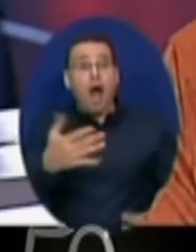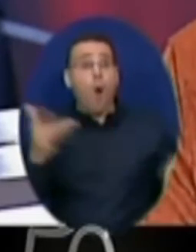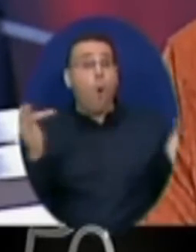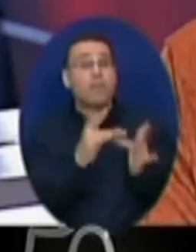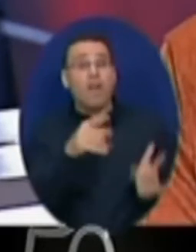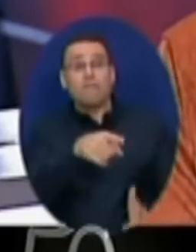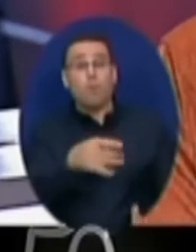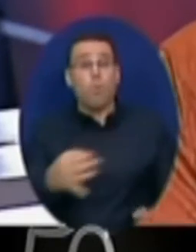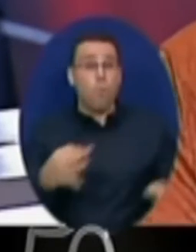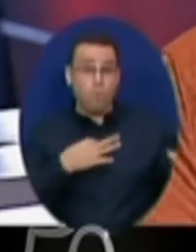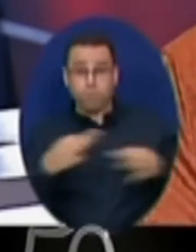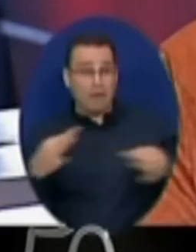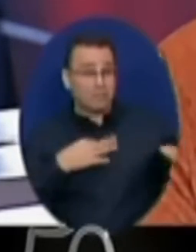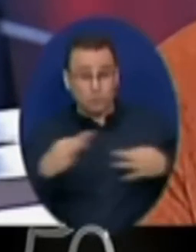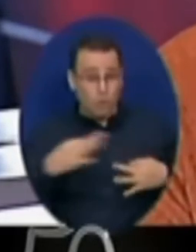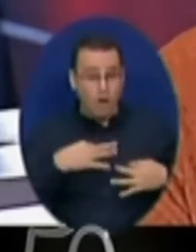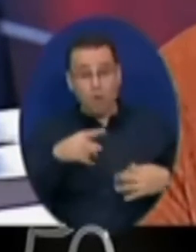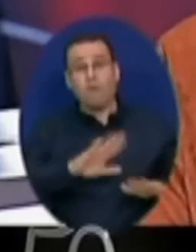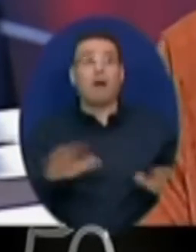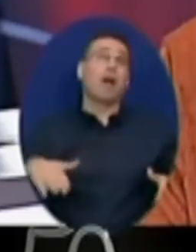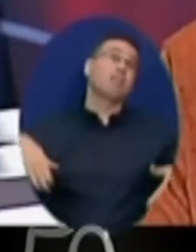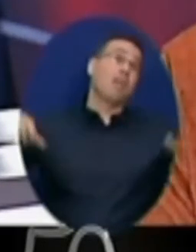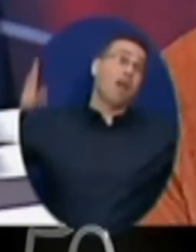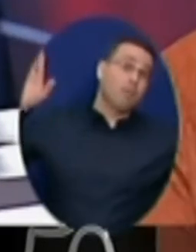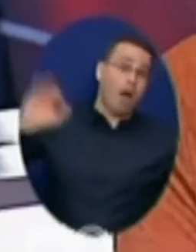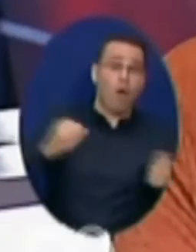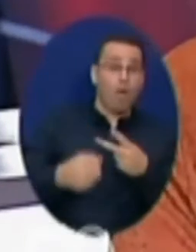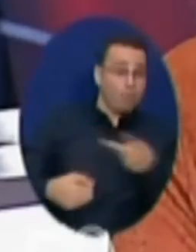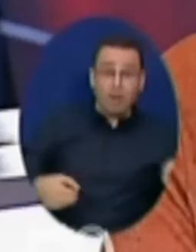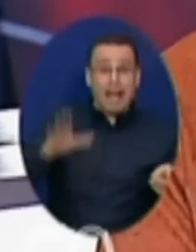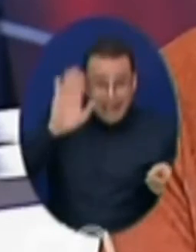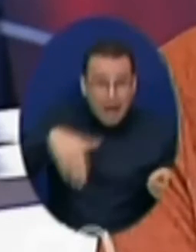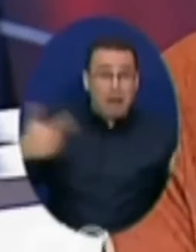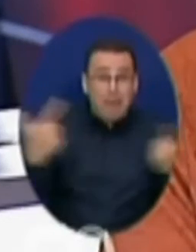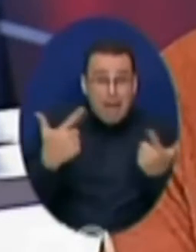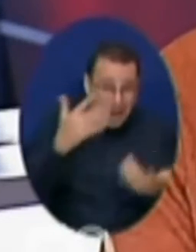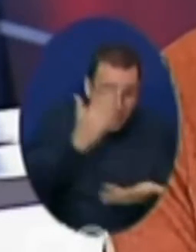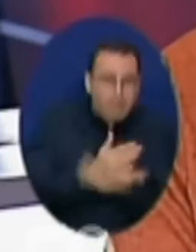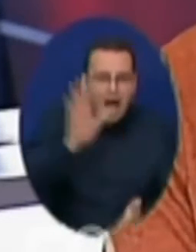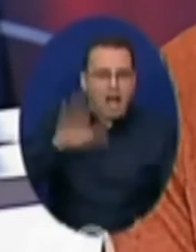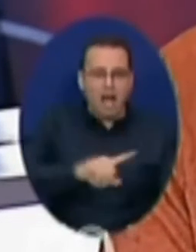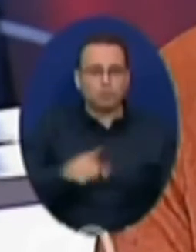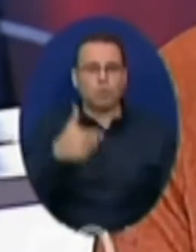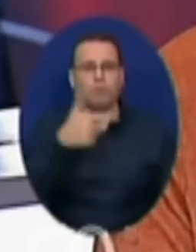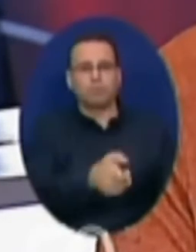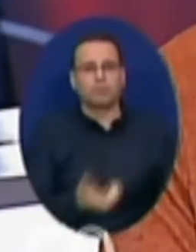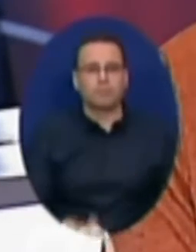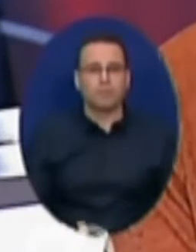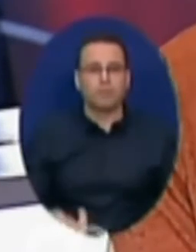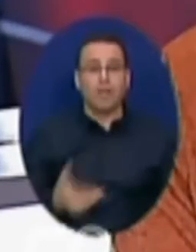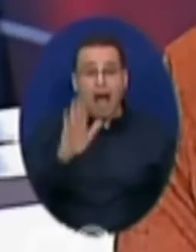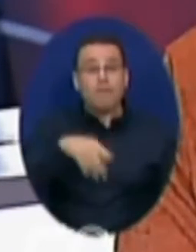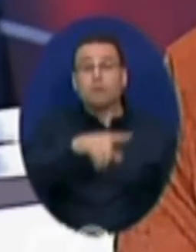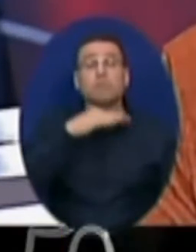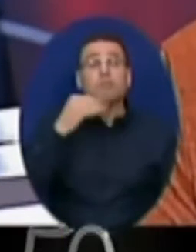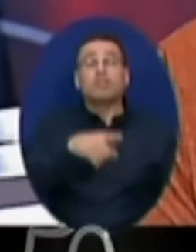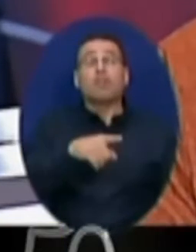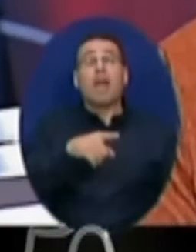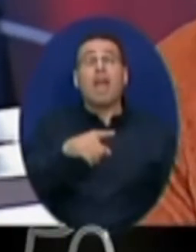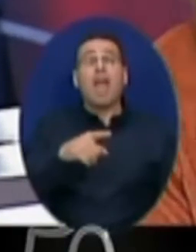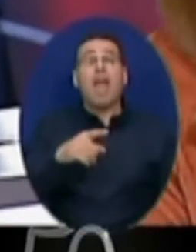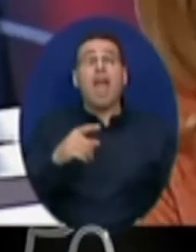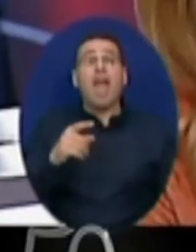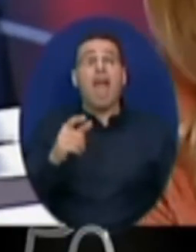הוא יצא מכלל, הוא כבר, הוא נכנע, גם שם אסור להרוג, אפילו ברגע שחייל אויב הרים ידיים, אסור ל...